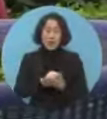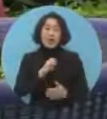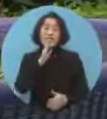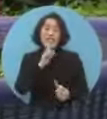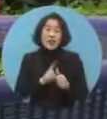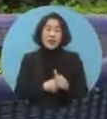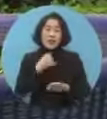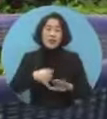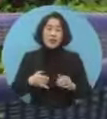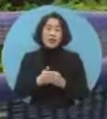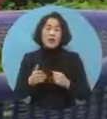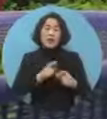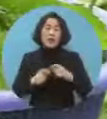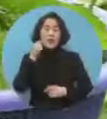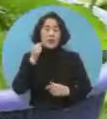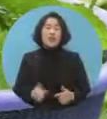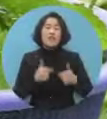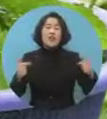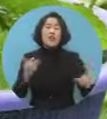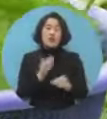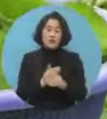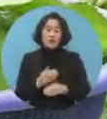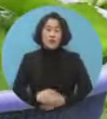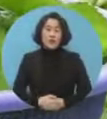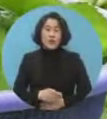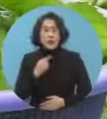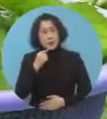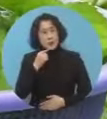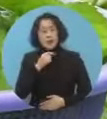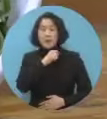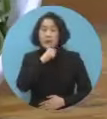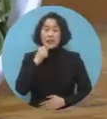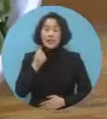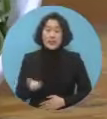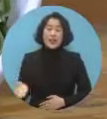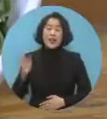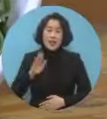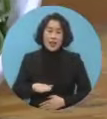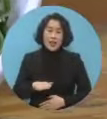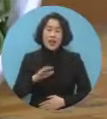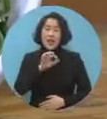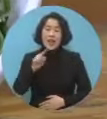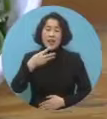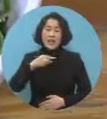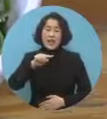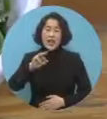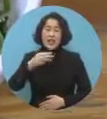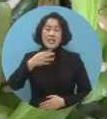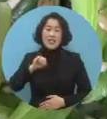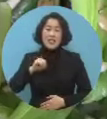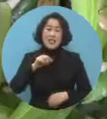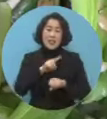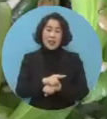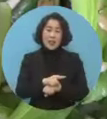재배로 해가 갈수록 인기를 더하고 있습니다. 치나물은 쌉쌀한 맛으로 입맛을 돋구는 알칼리성 식품으로